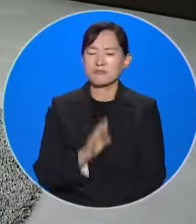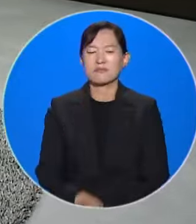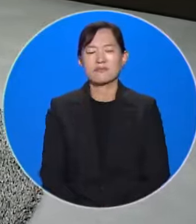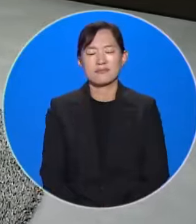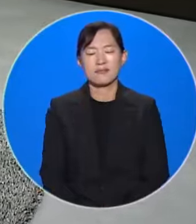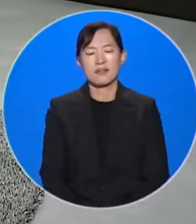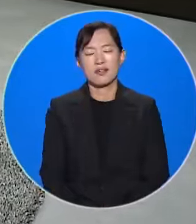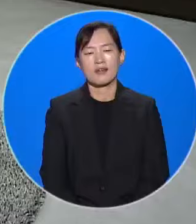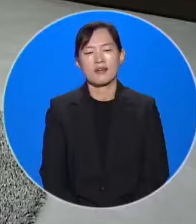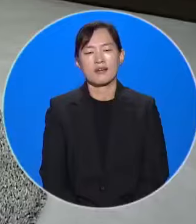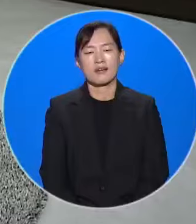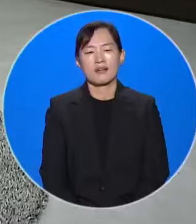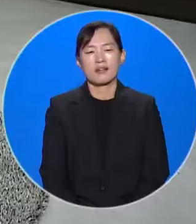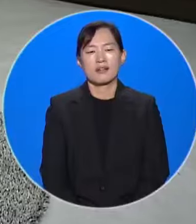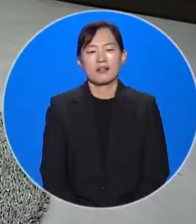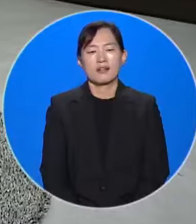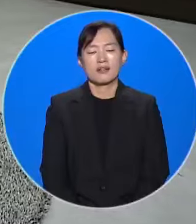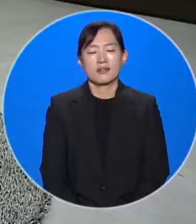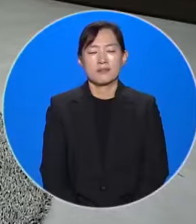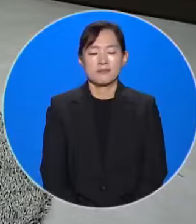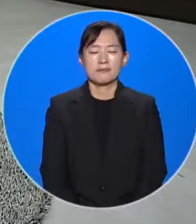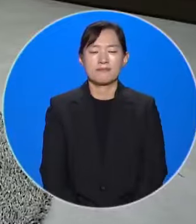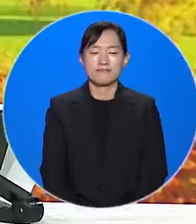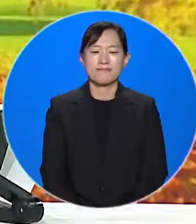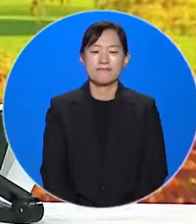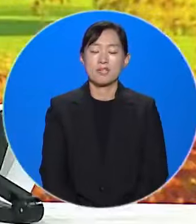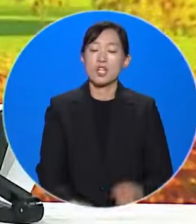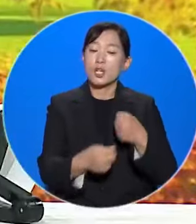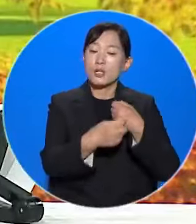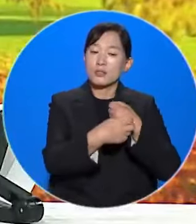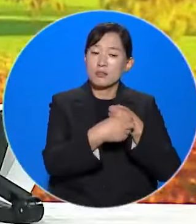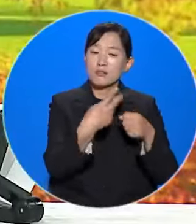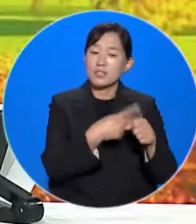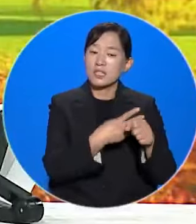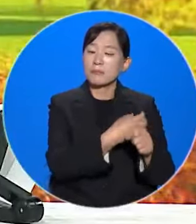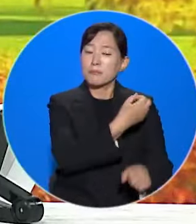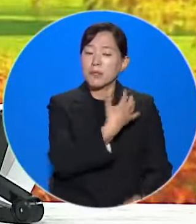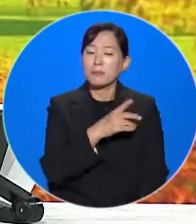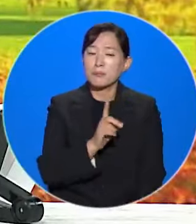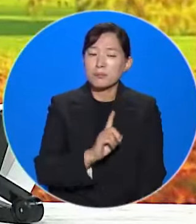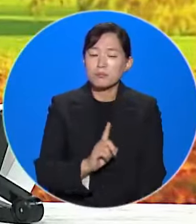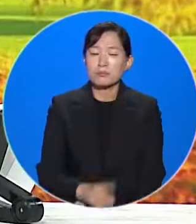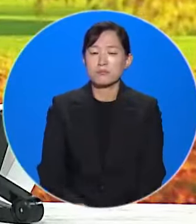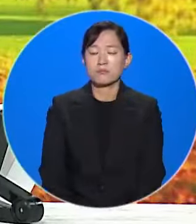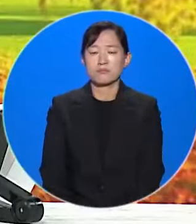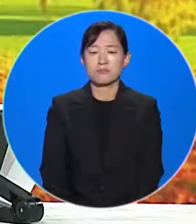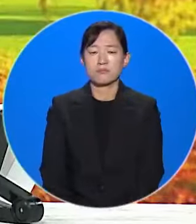그래요. 참, 그 어떻게 병원에선 지금 뭐라고 말씀하고 계세요?